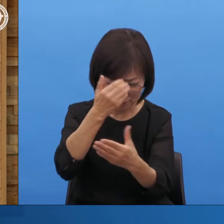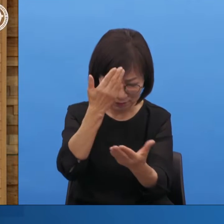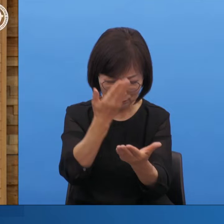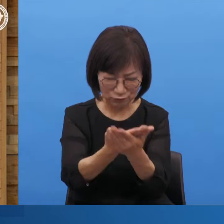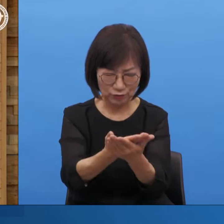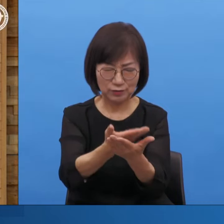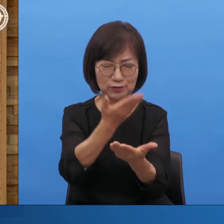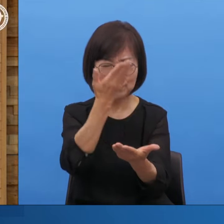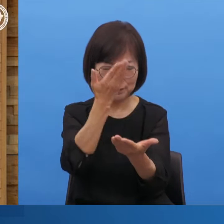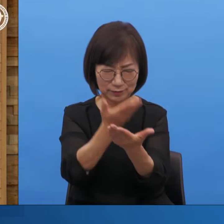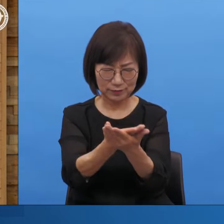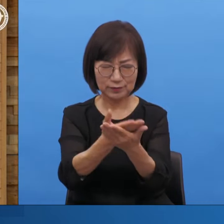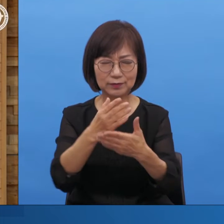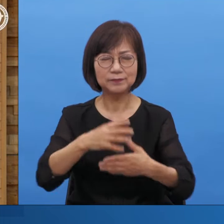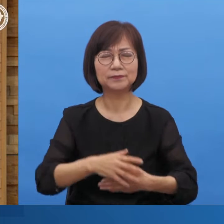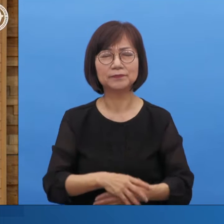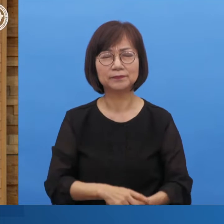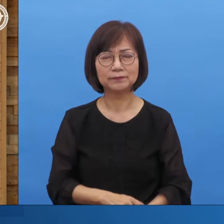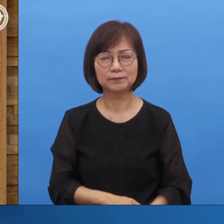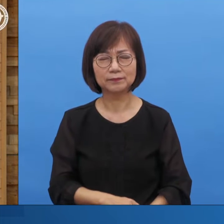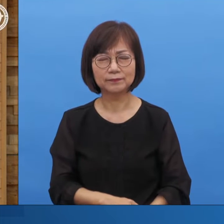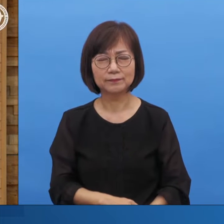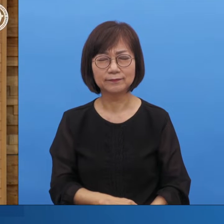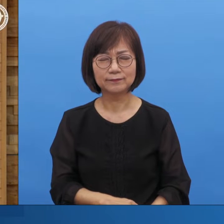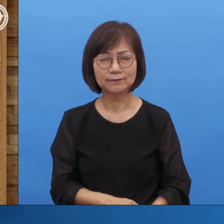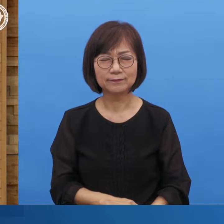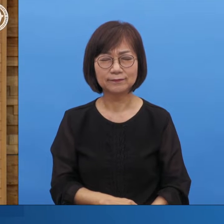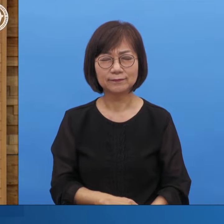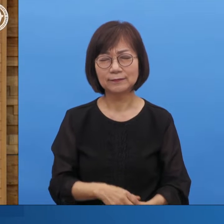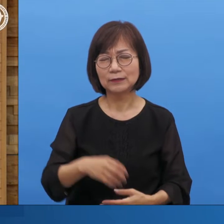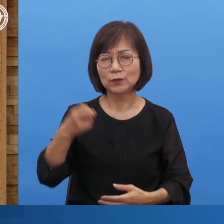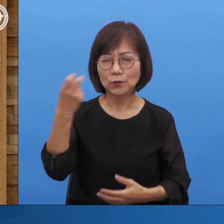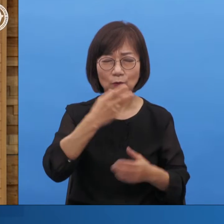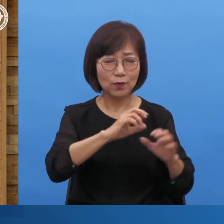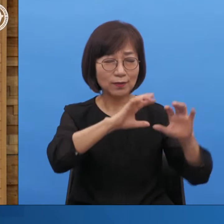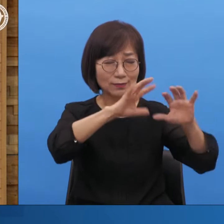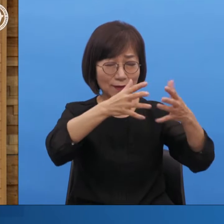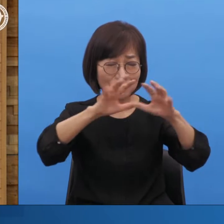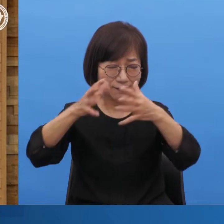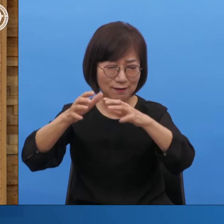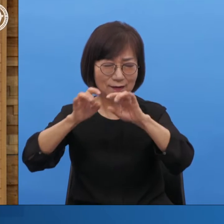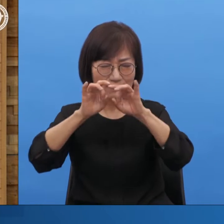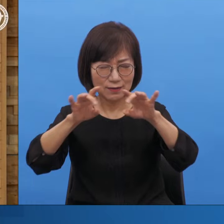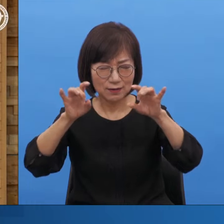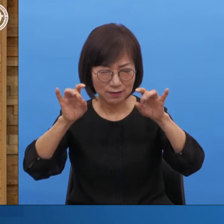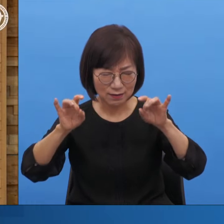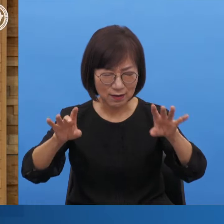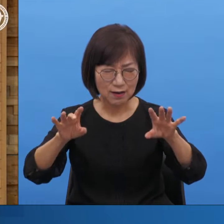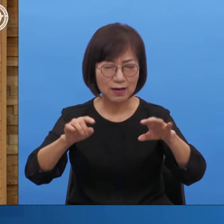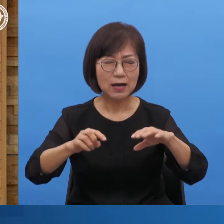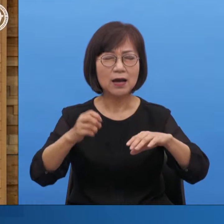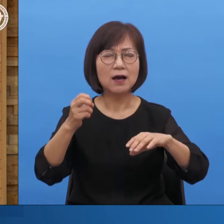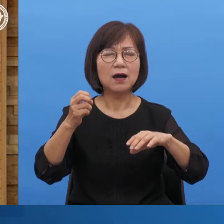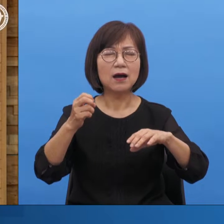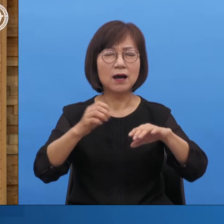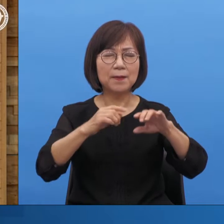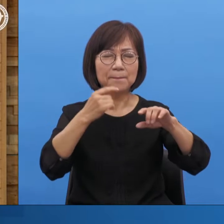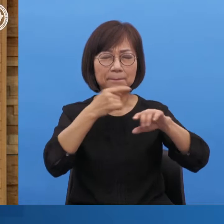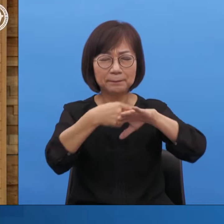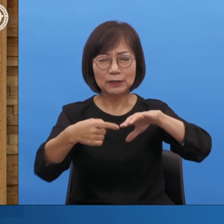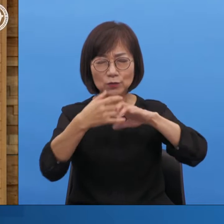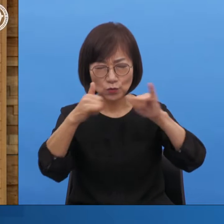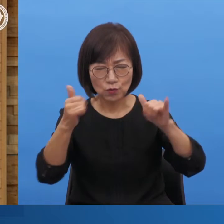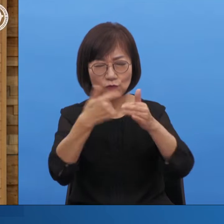and ministers, and may the 70 fields be revived. 또 각 나라와 민족 언어로 통역하시는 분들에게 갑절의